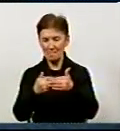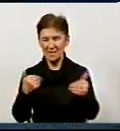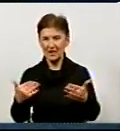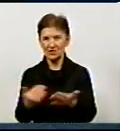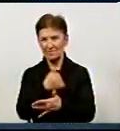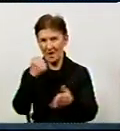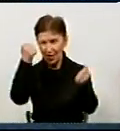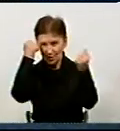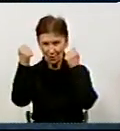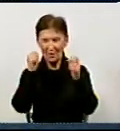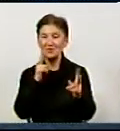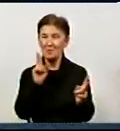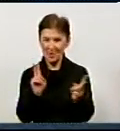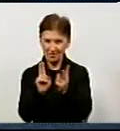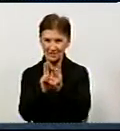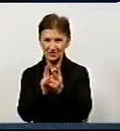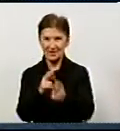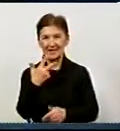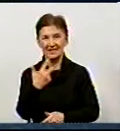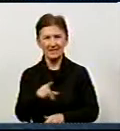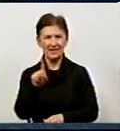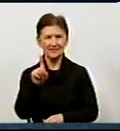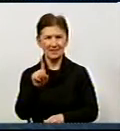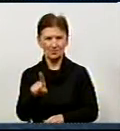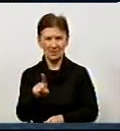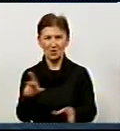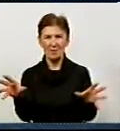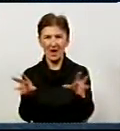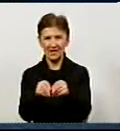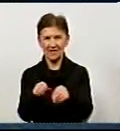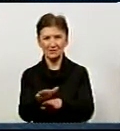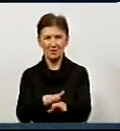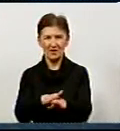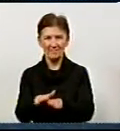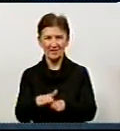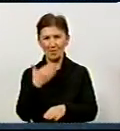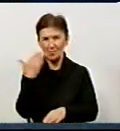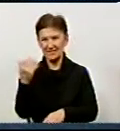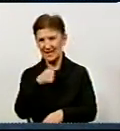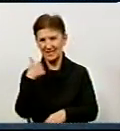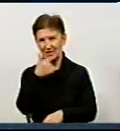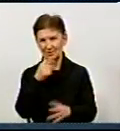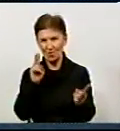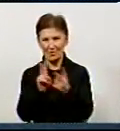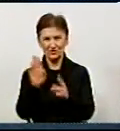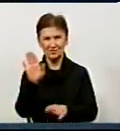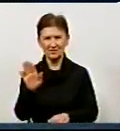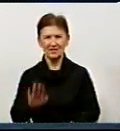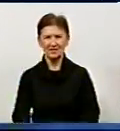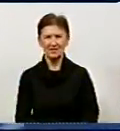передноворічних турбот. Побачимося з вами 31-го. Разом проведемо старий рік. Чекайте на нас в ефірі. Побачимось.